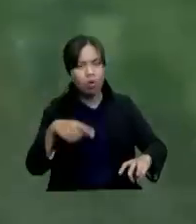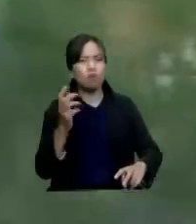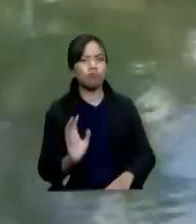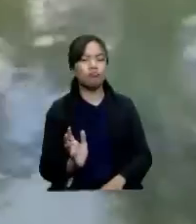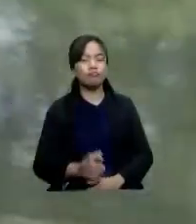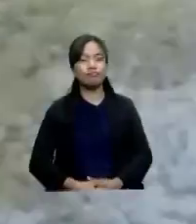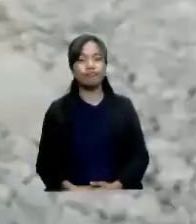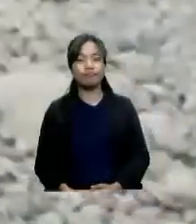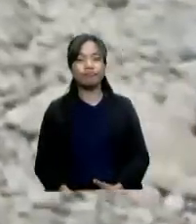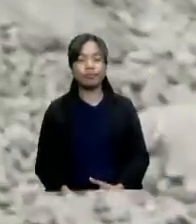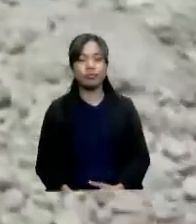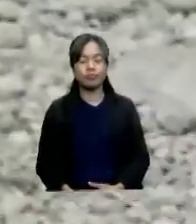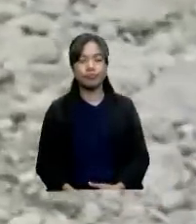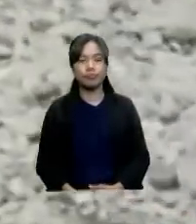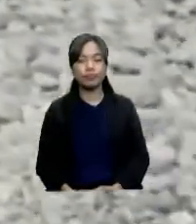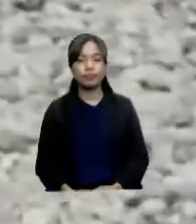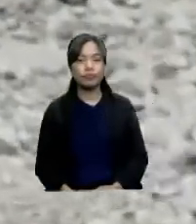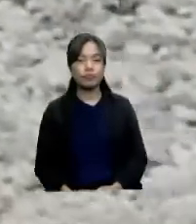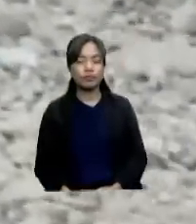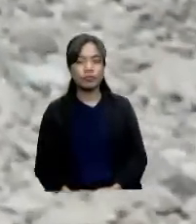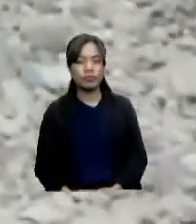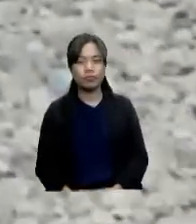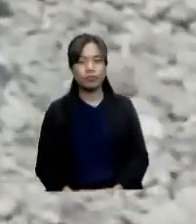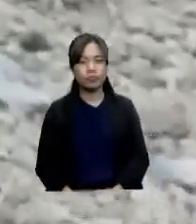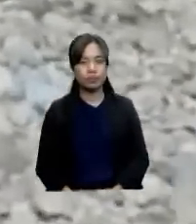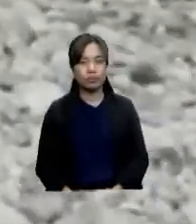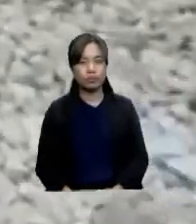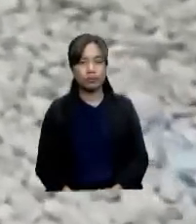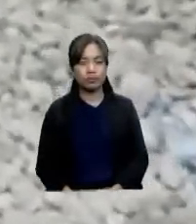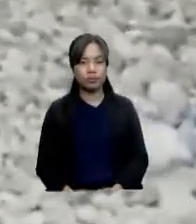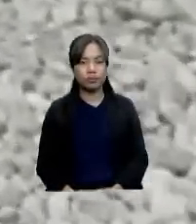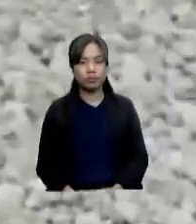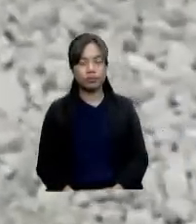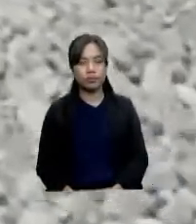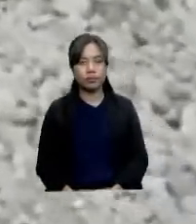Dari Pasaman, Sumatera Barat, Ari Yohanes melaporkan.